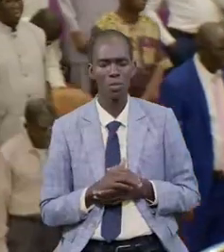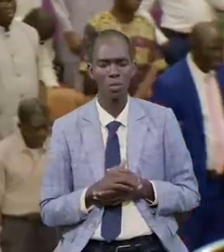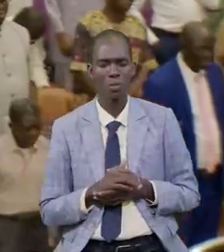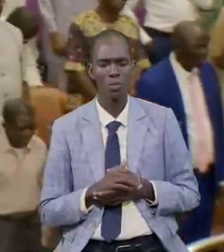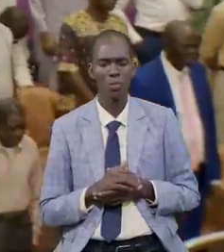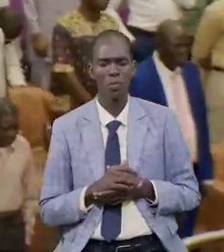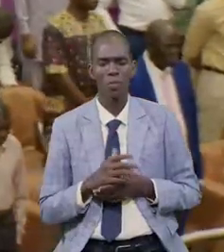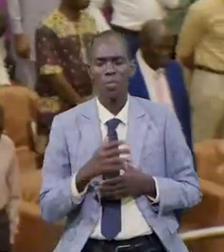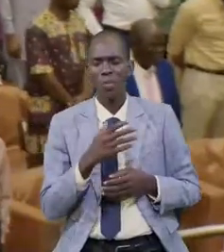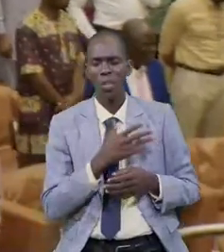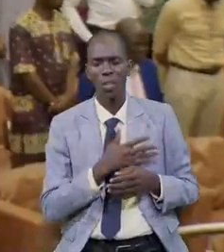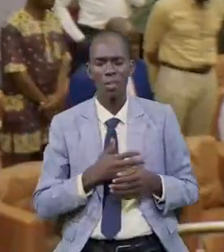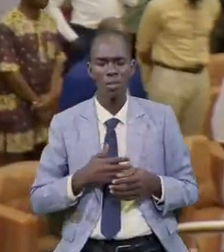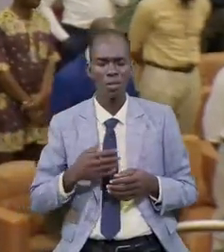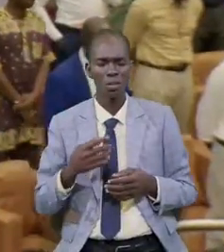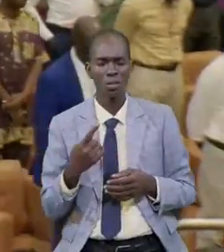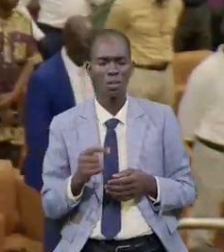le directeur,